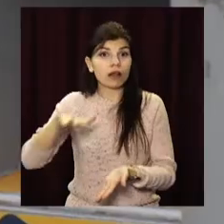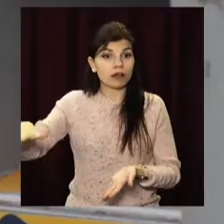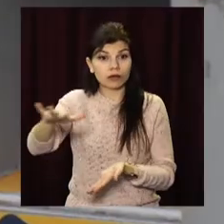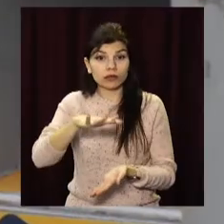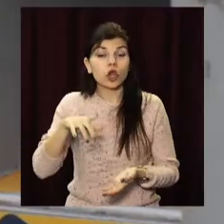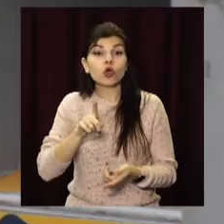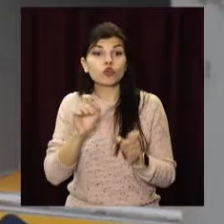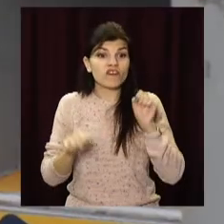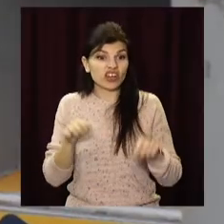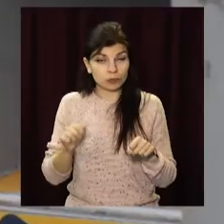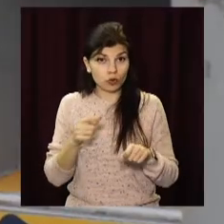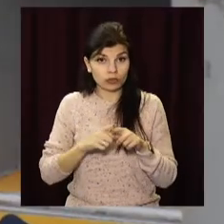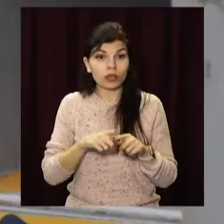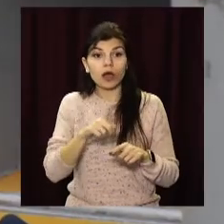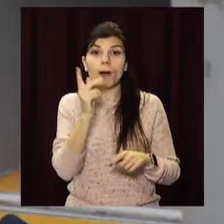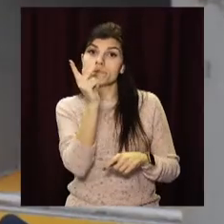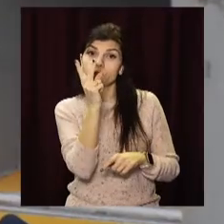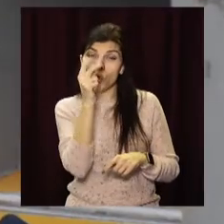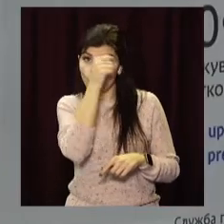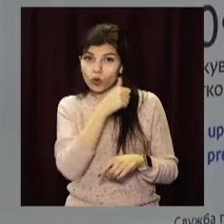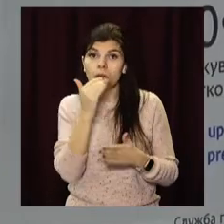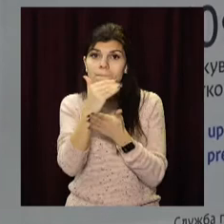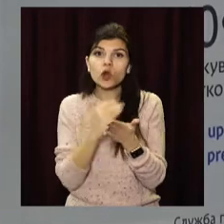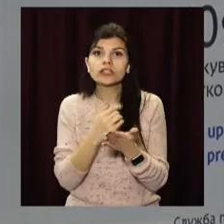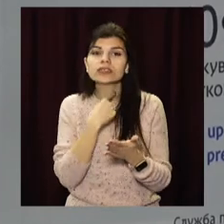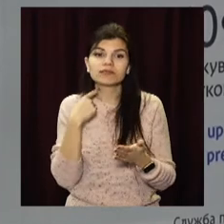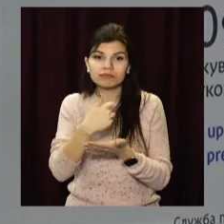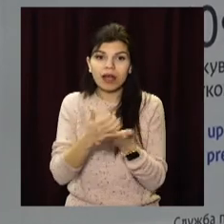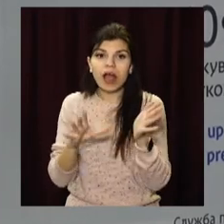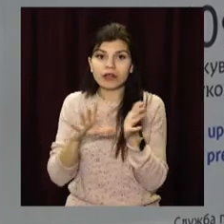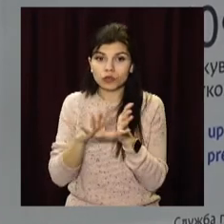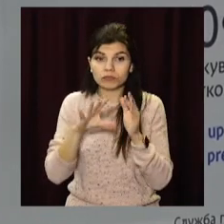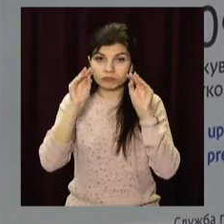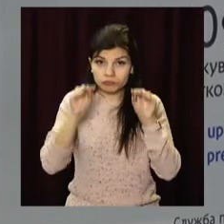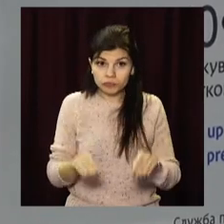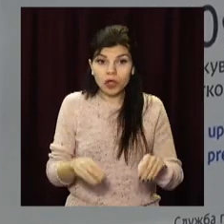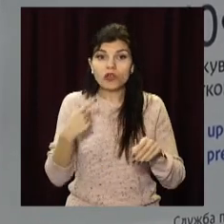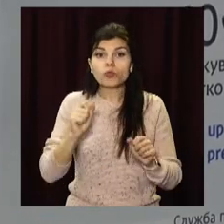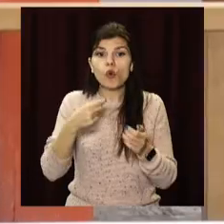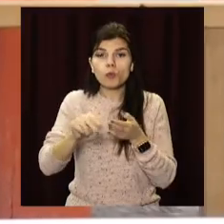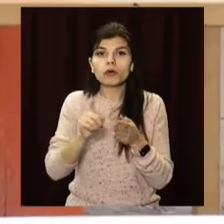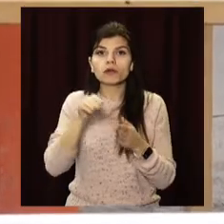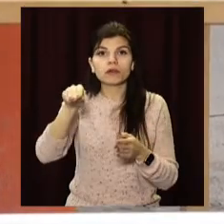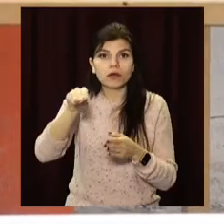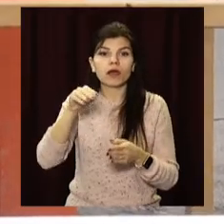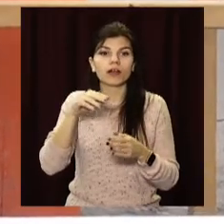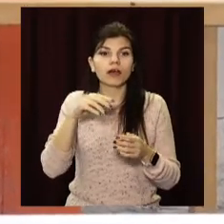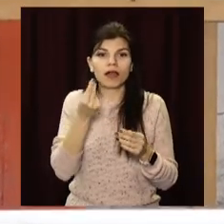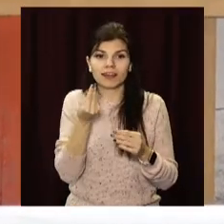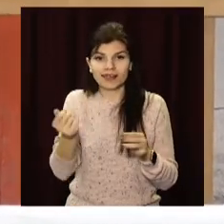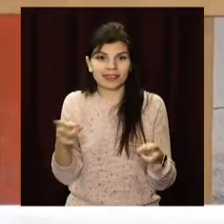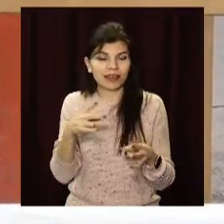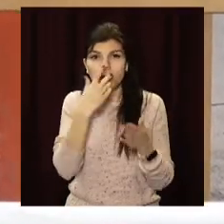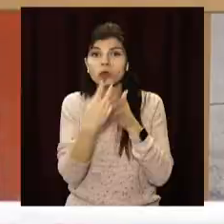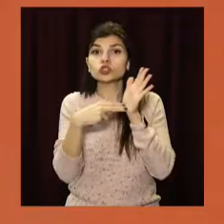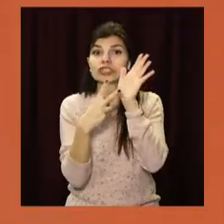Щоб це стало можливим, фахівці 1,5 роки доробляли програмне забезпечення електронного додатку, де можна придбати абонемент. Вартує він майже